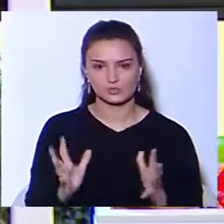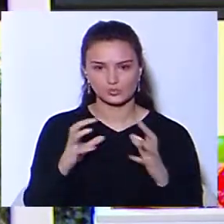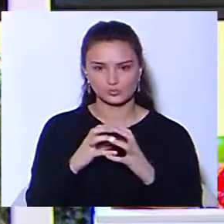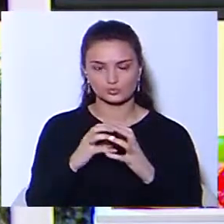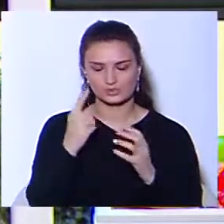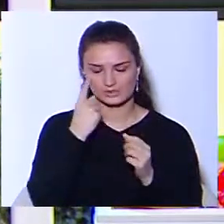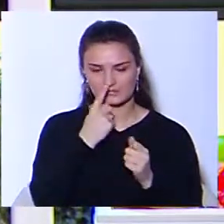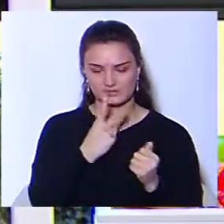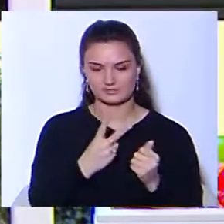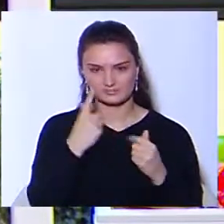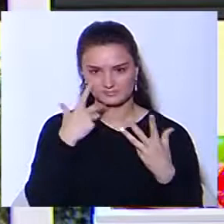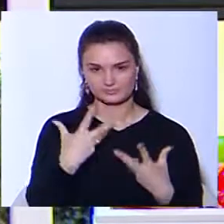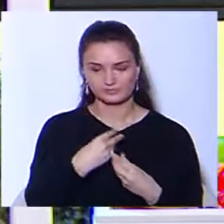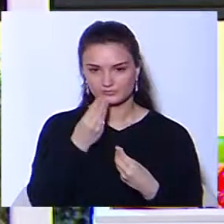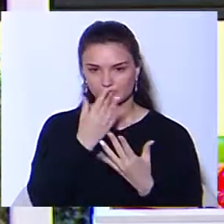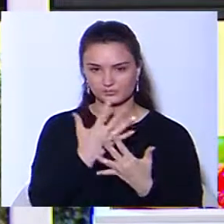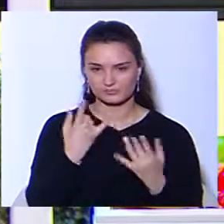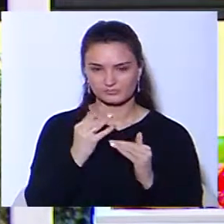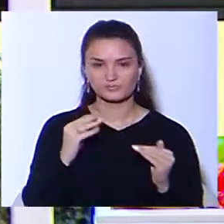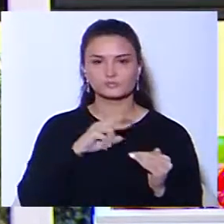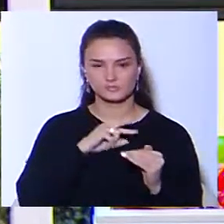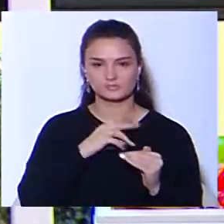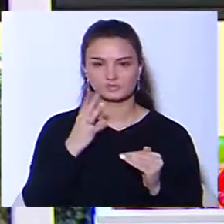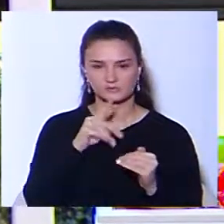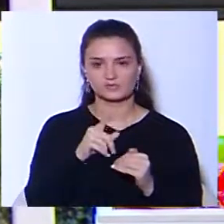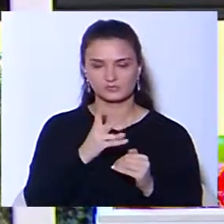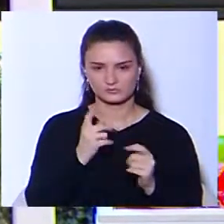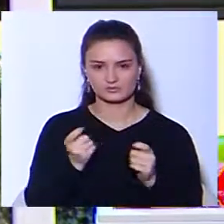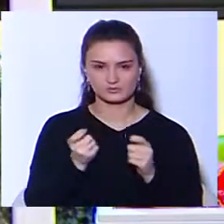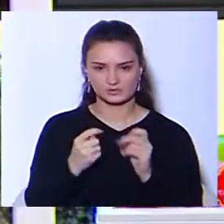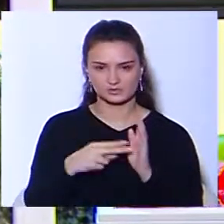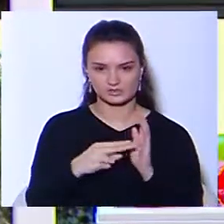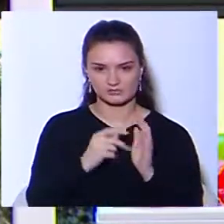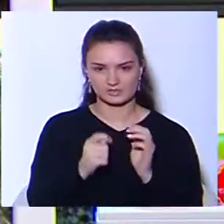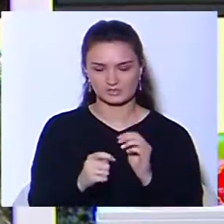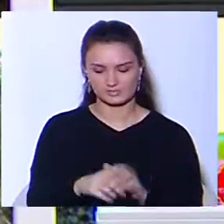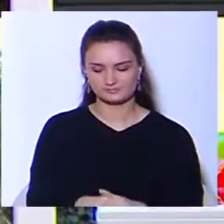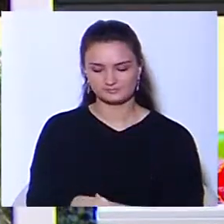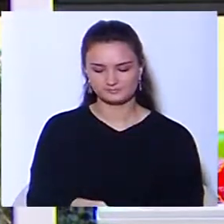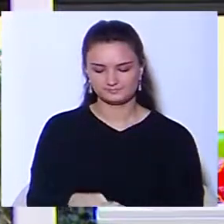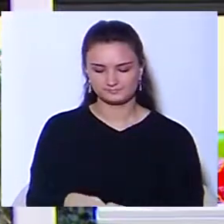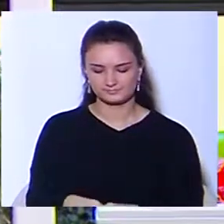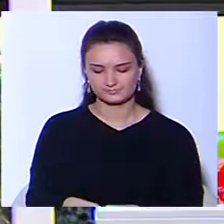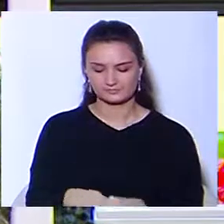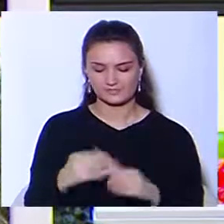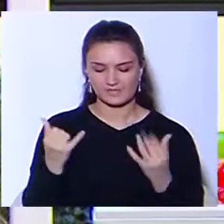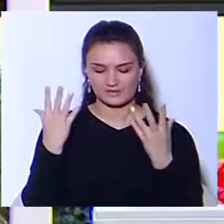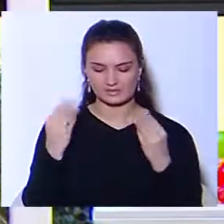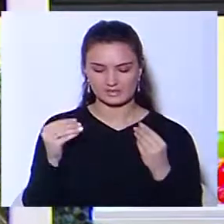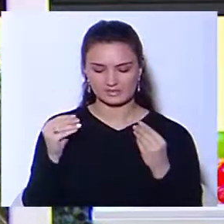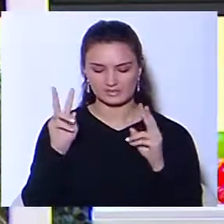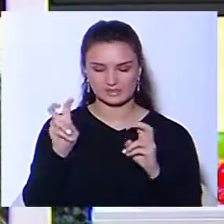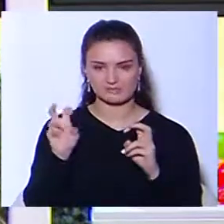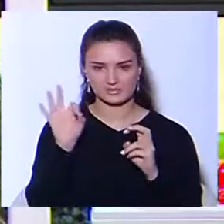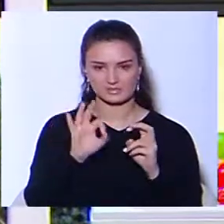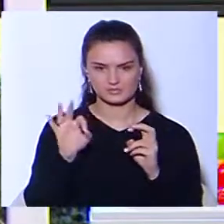ანუ თვალის მომჭრელად ასეთი პროდუქტები ბავშვებს უყვართ, მაგრამ თქვენ შეაფასეთ კრიტიკულად. რაც შეეხება დღევანდელ თემას,